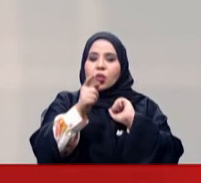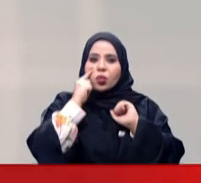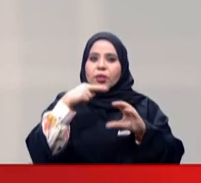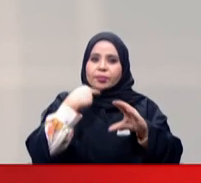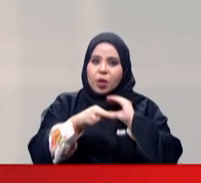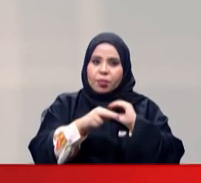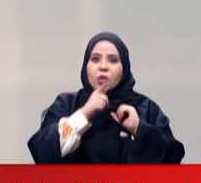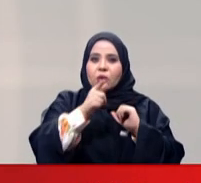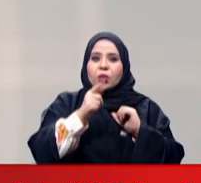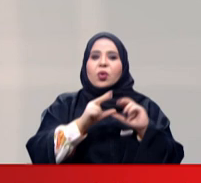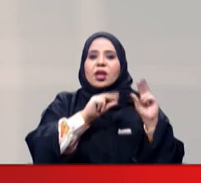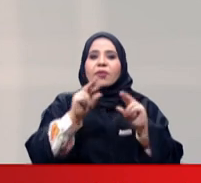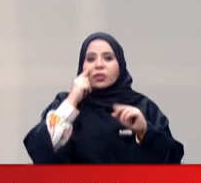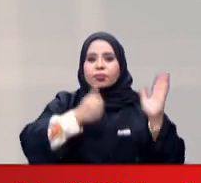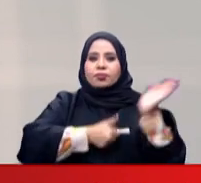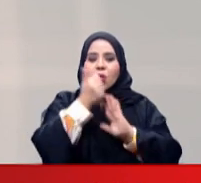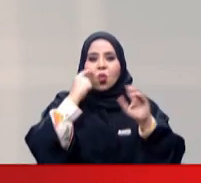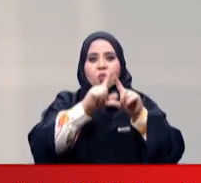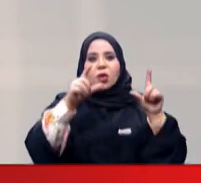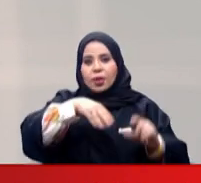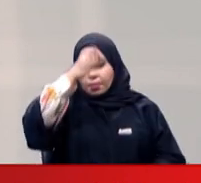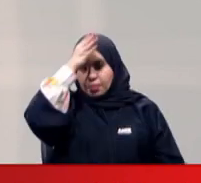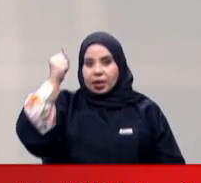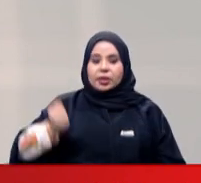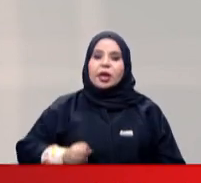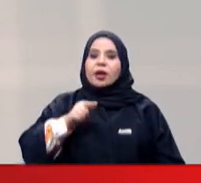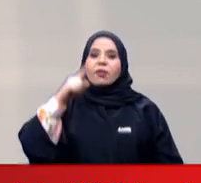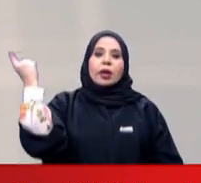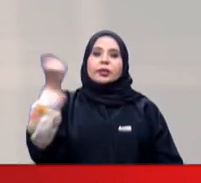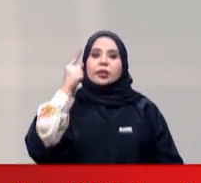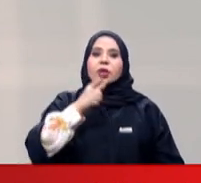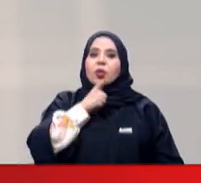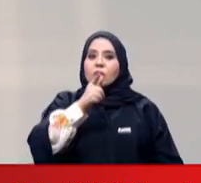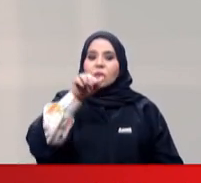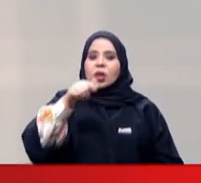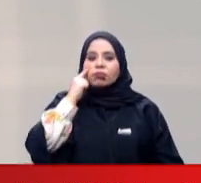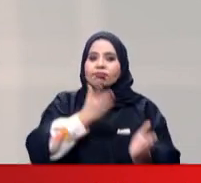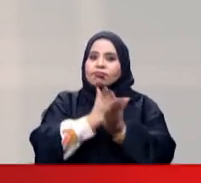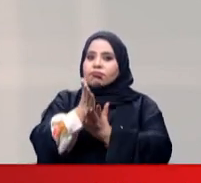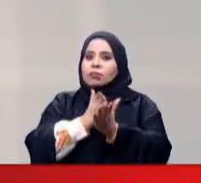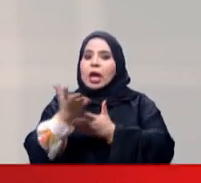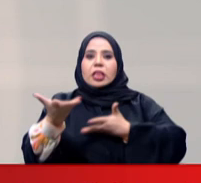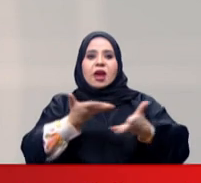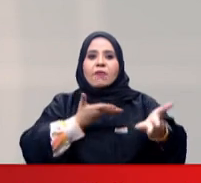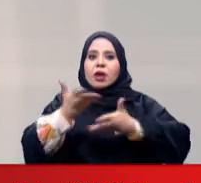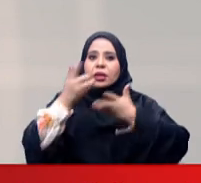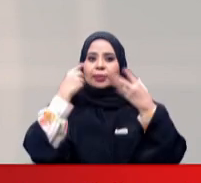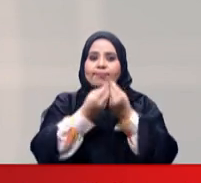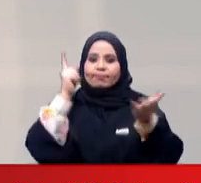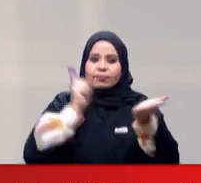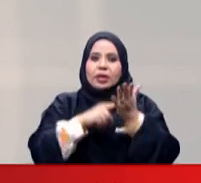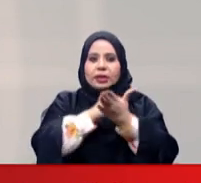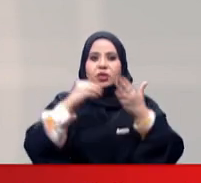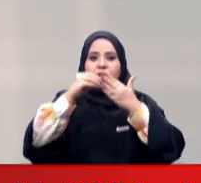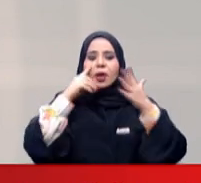التواصل باعتباره أحد الإنجازات التي حققتها المملكة على الصعيد الدولي وأحد أبرز القنوات التفاعلية التي اعتمدتها في